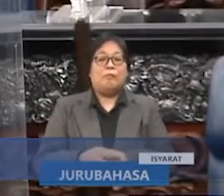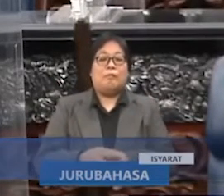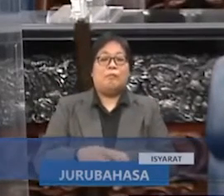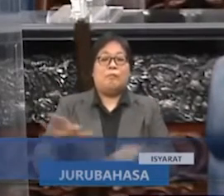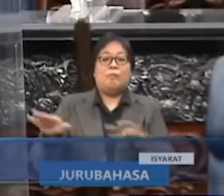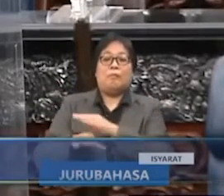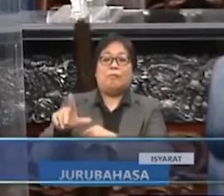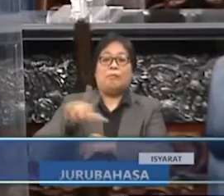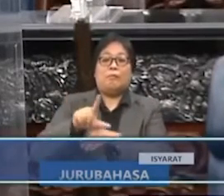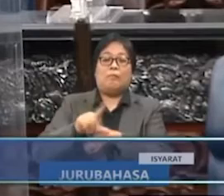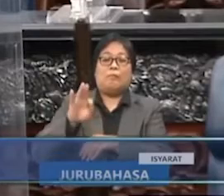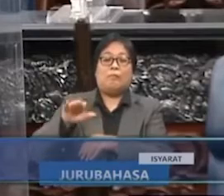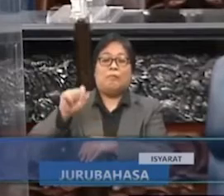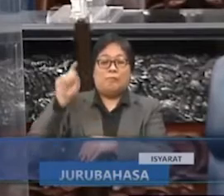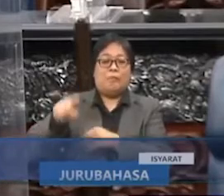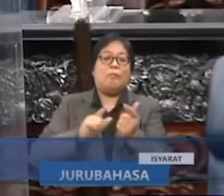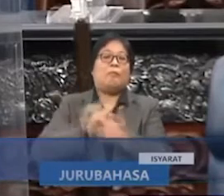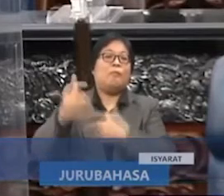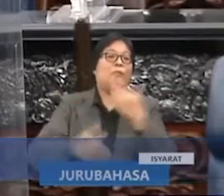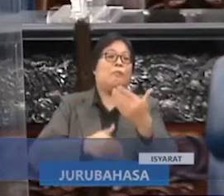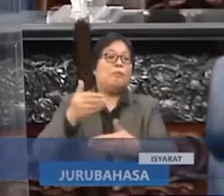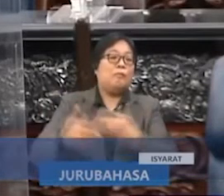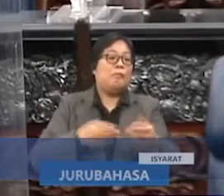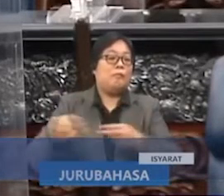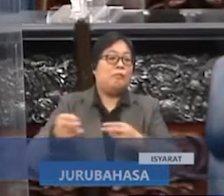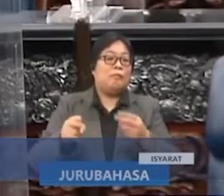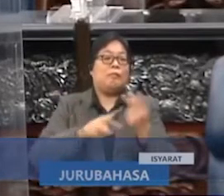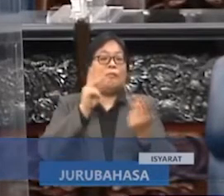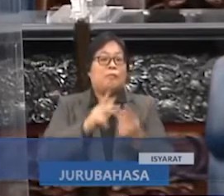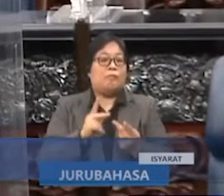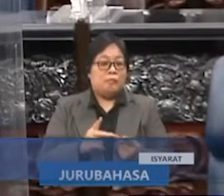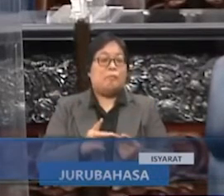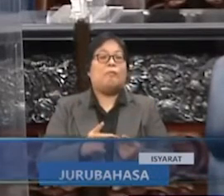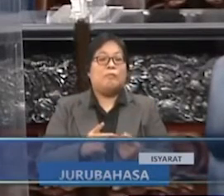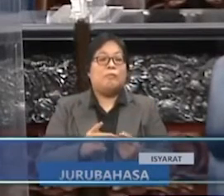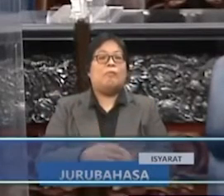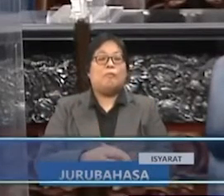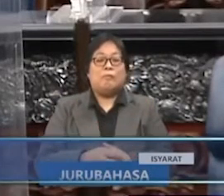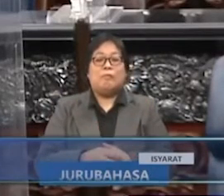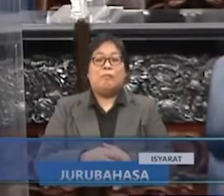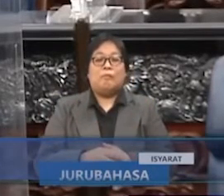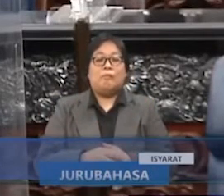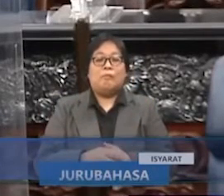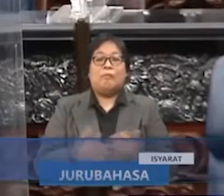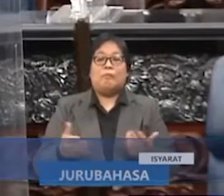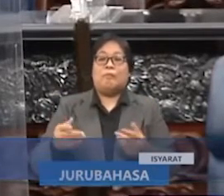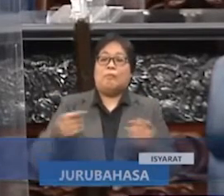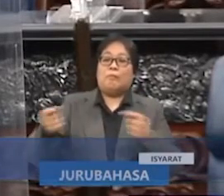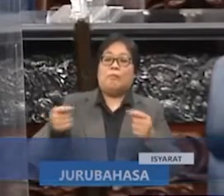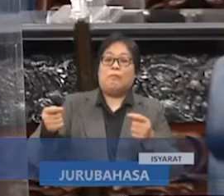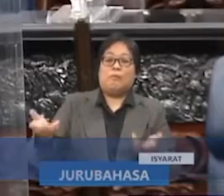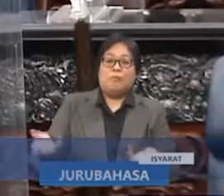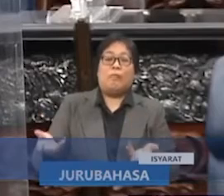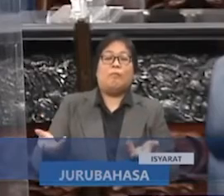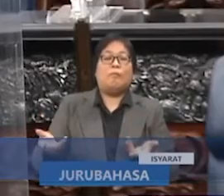oleh Labuan FSA hendaklah lulus proses usaha wajar, lulus proses apa yang dikawasili